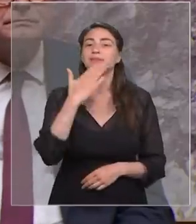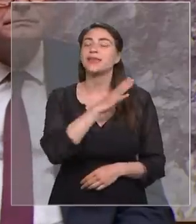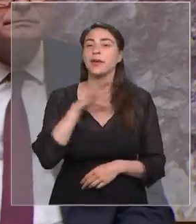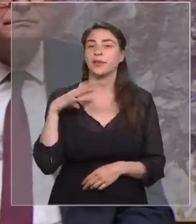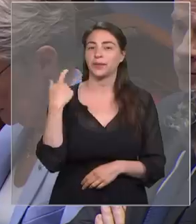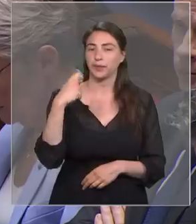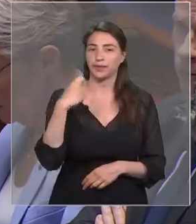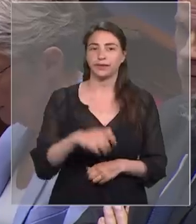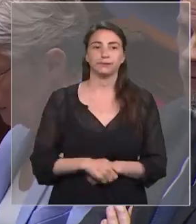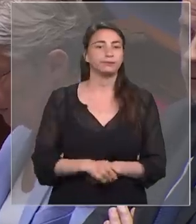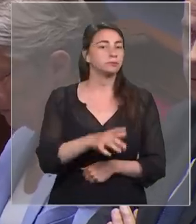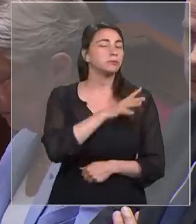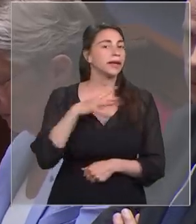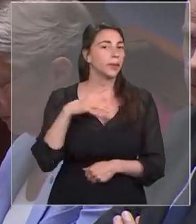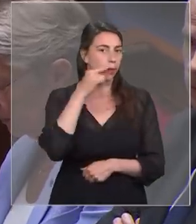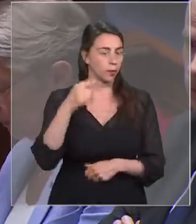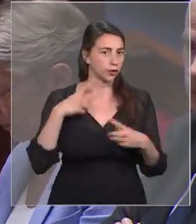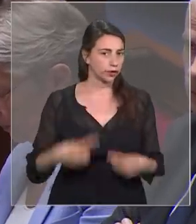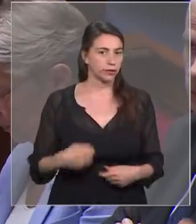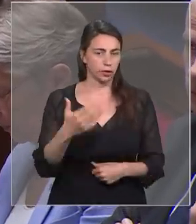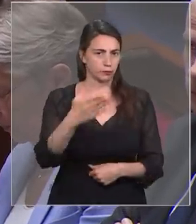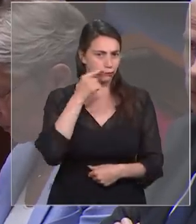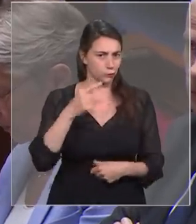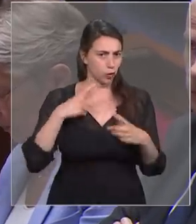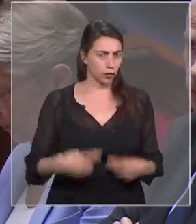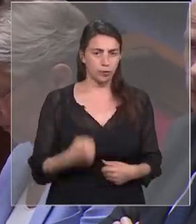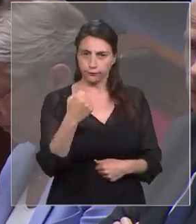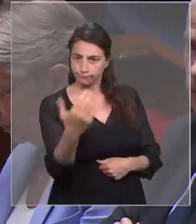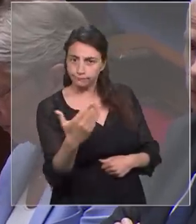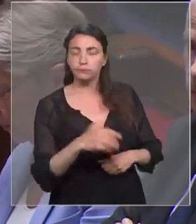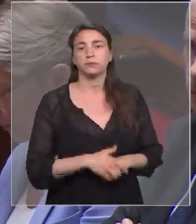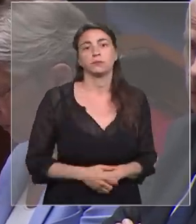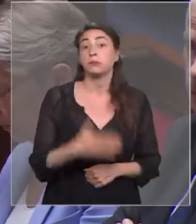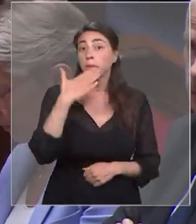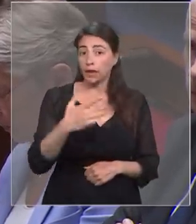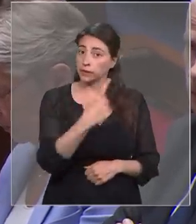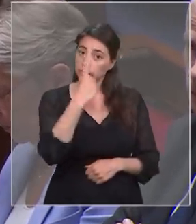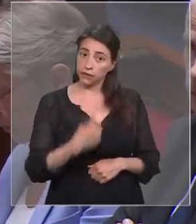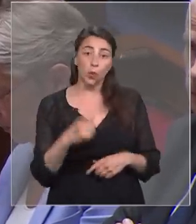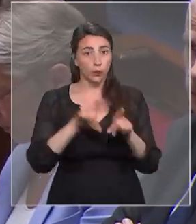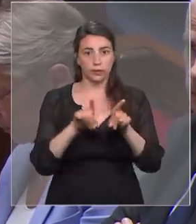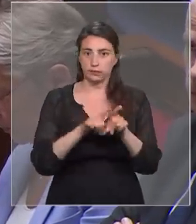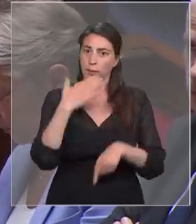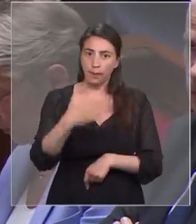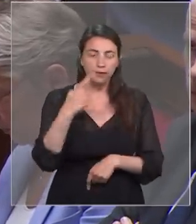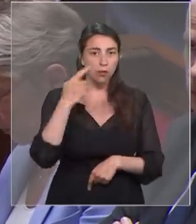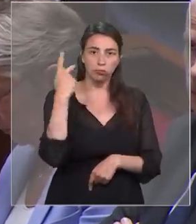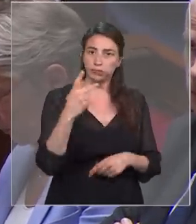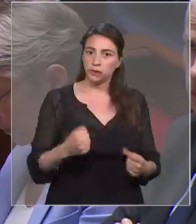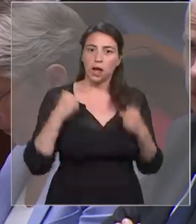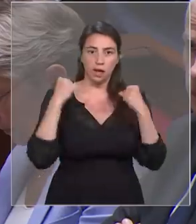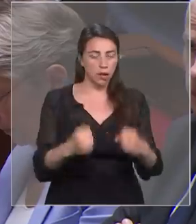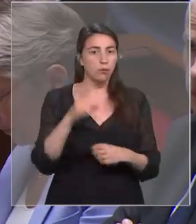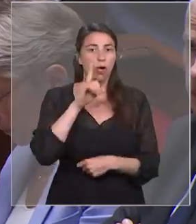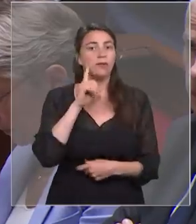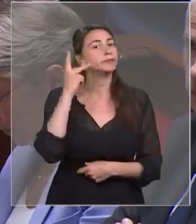présidente. Mesdames, messieurs les députés, monsieur le député Thierry Benoît, merci pour votre question et merci aussi pour votre implication dans ce dossier qui est important dans votre département,